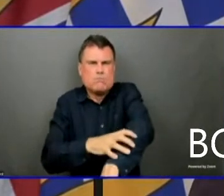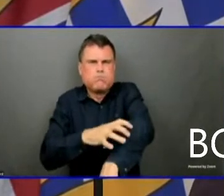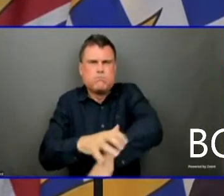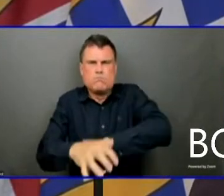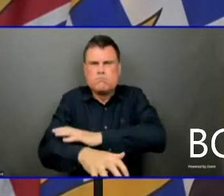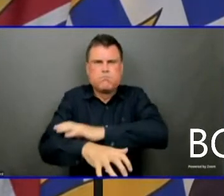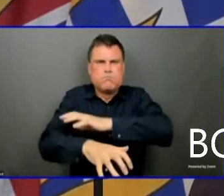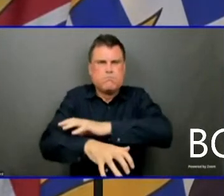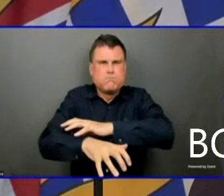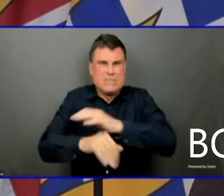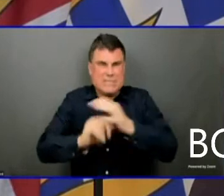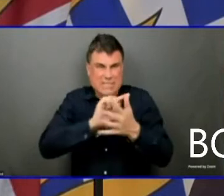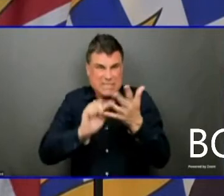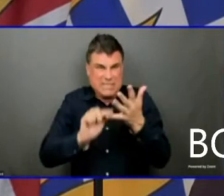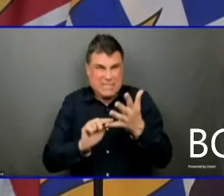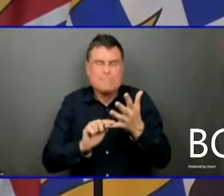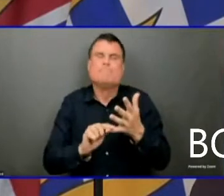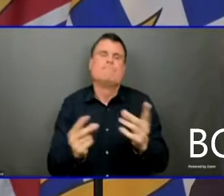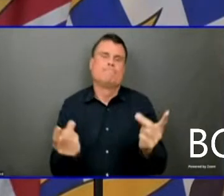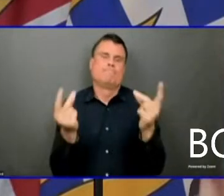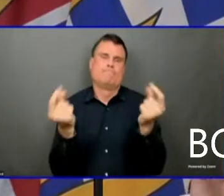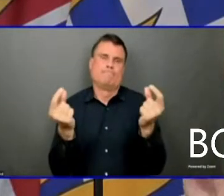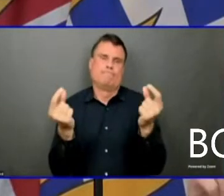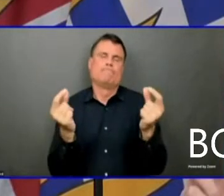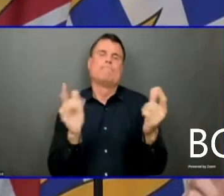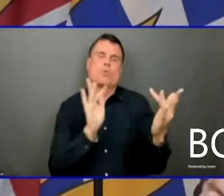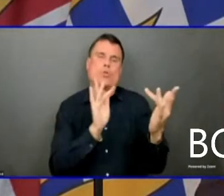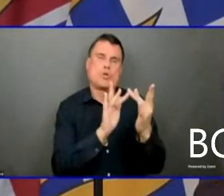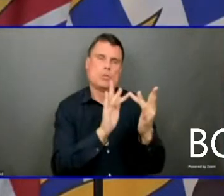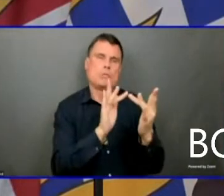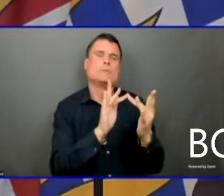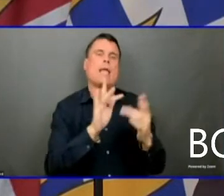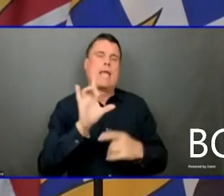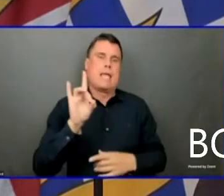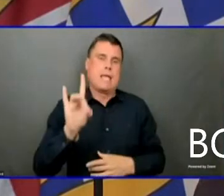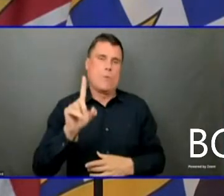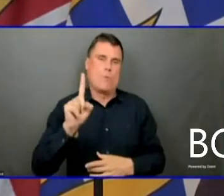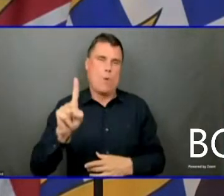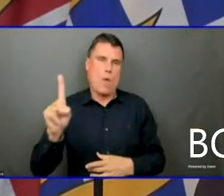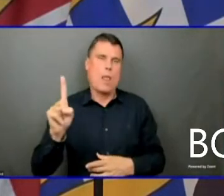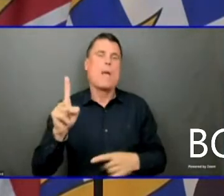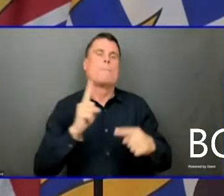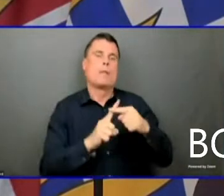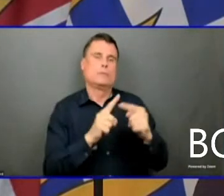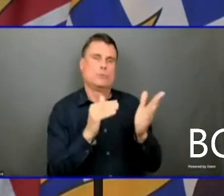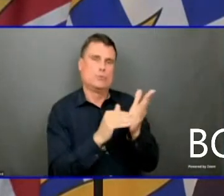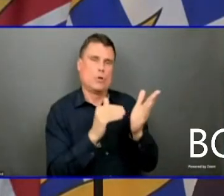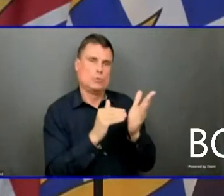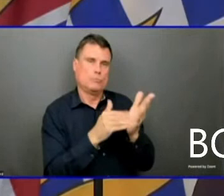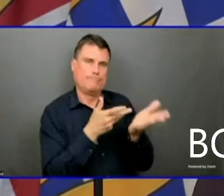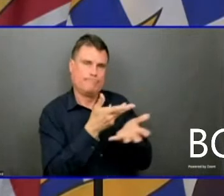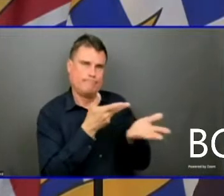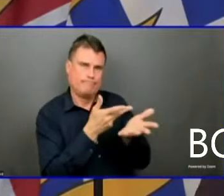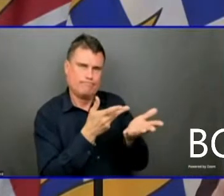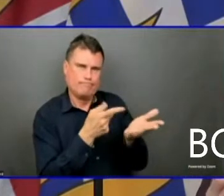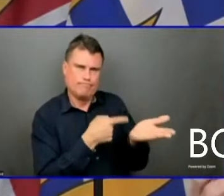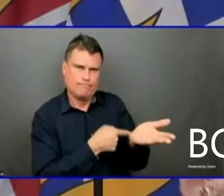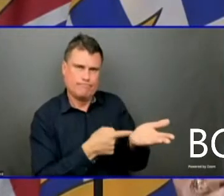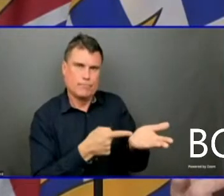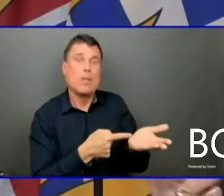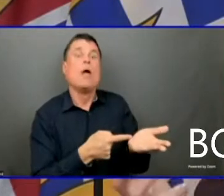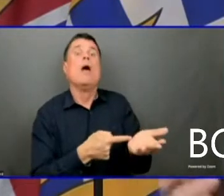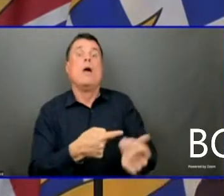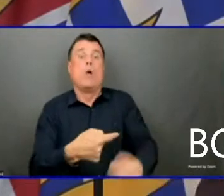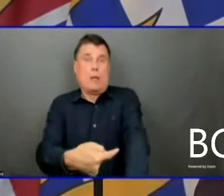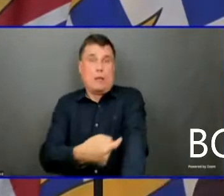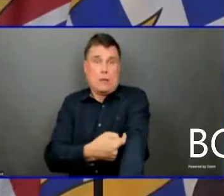这个而且没有好的话，一定要找我们，我们会给你们做检验、做检查，然后呢会给你做